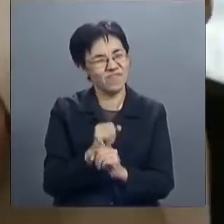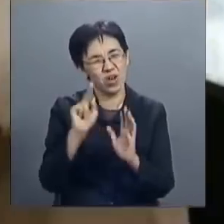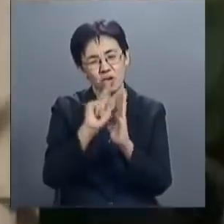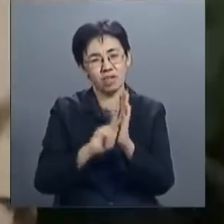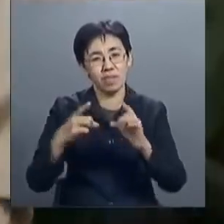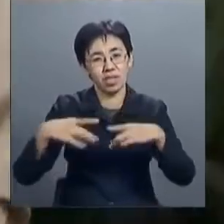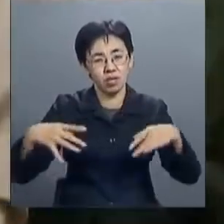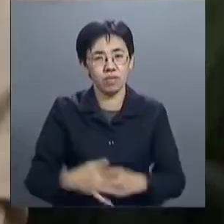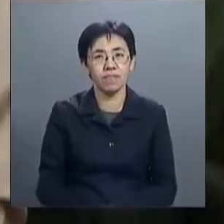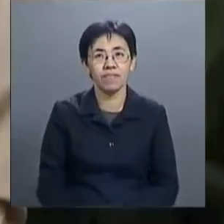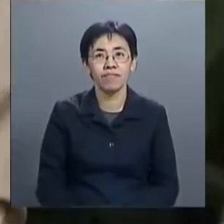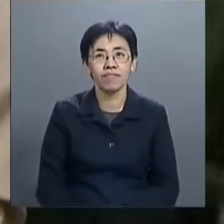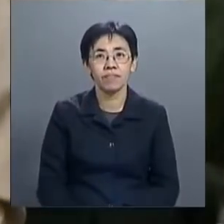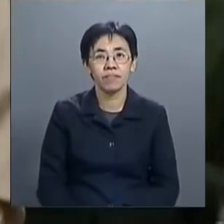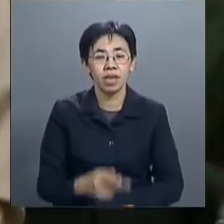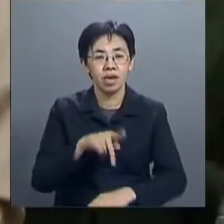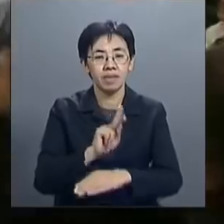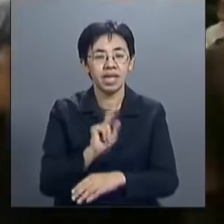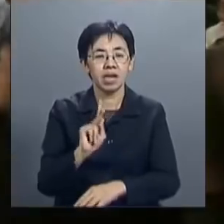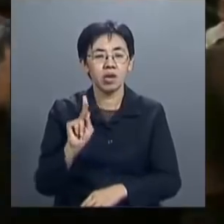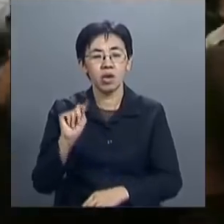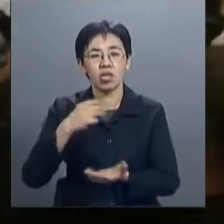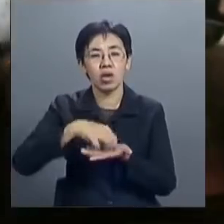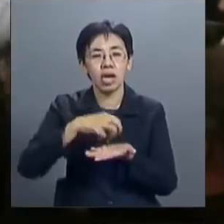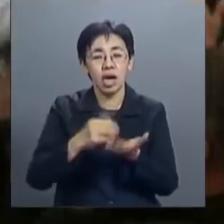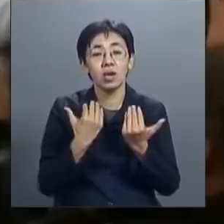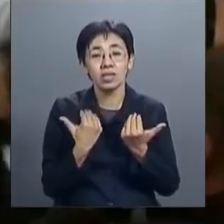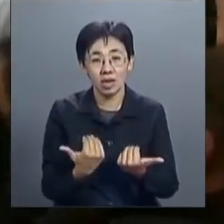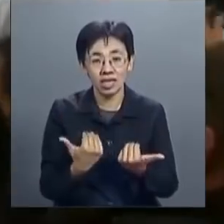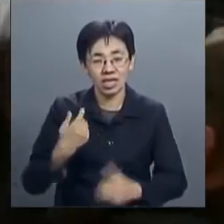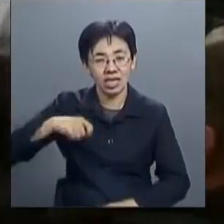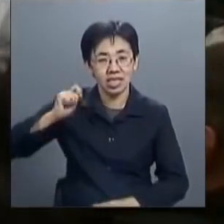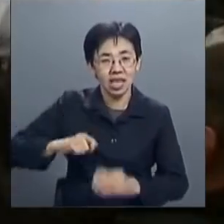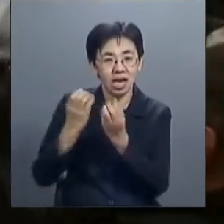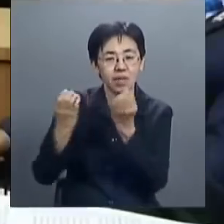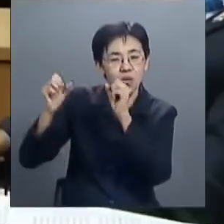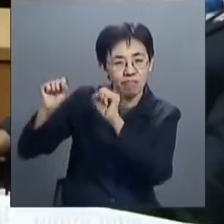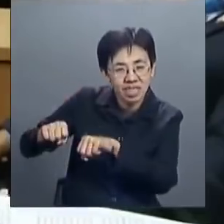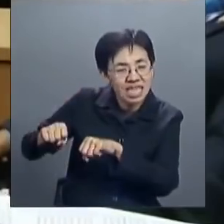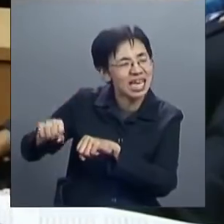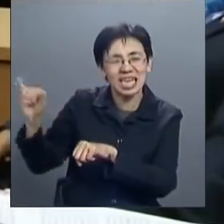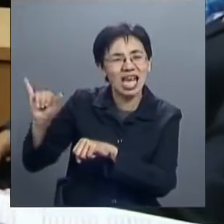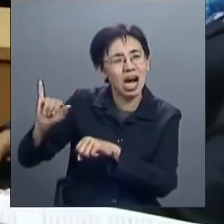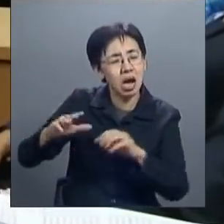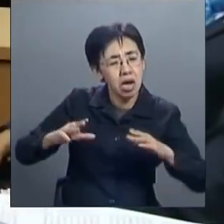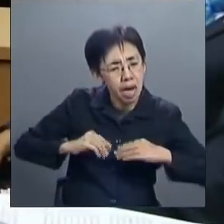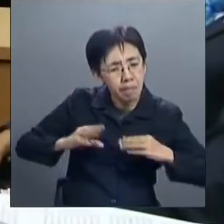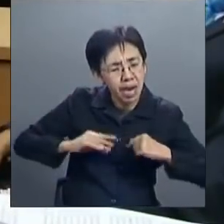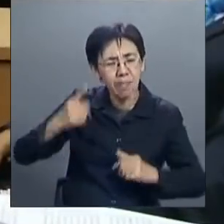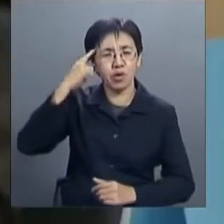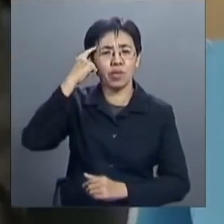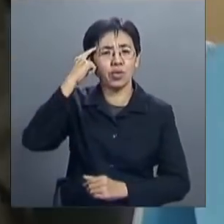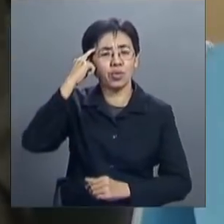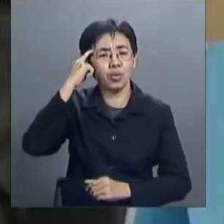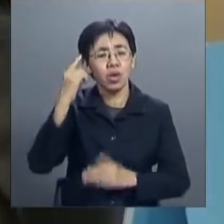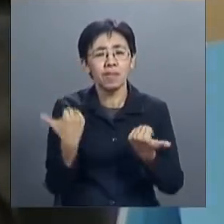ทั้งนี้นายอิทธิพรบุญประคองประธานกกต.ระบุว่าขณะนี้นะคะศาลยังไม่มีมติรับคำร้องของกกต.หรือไม่จึงยังส